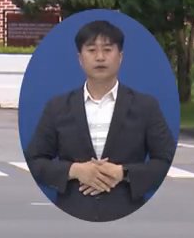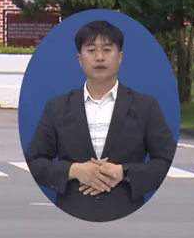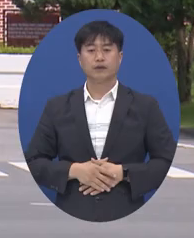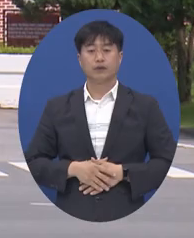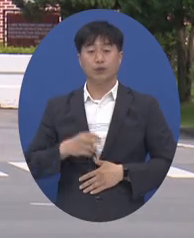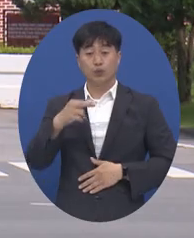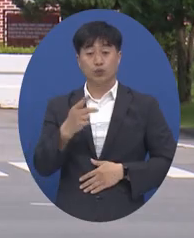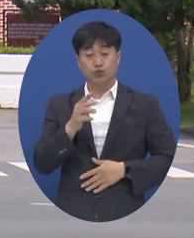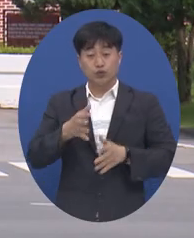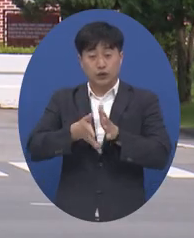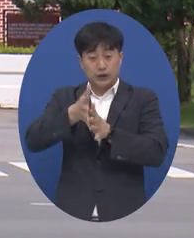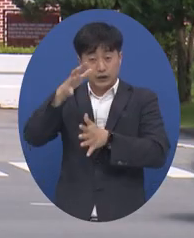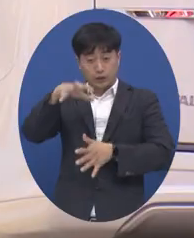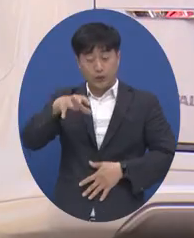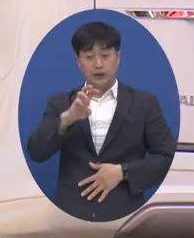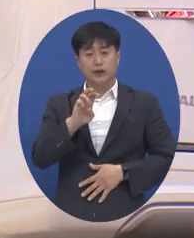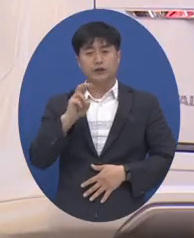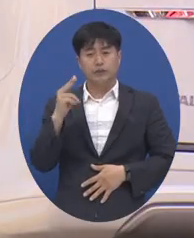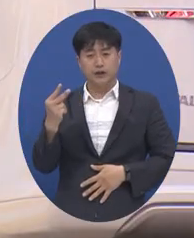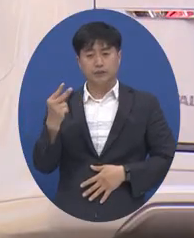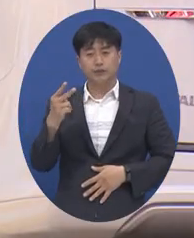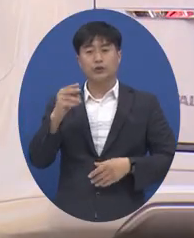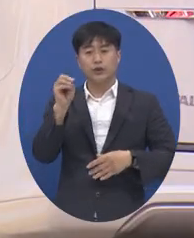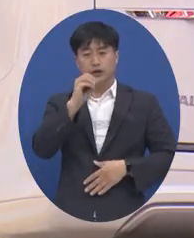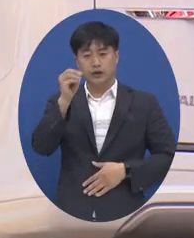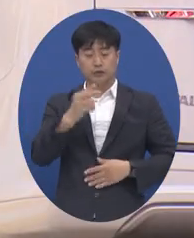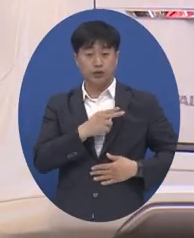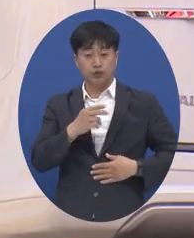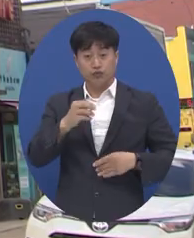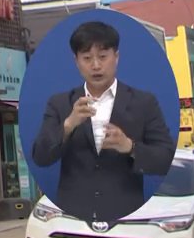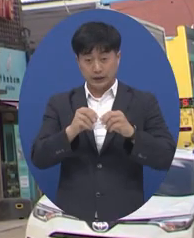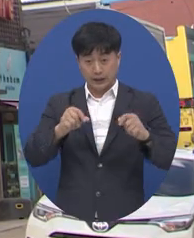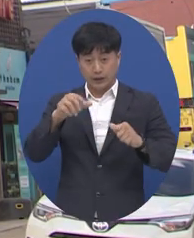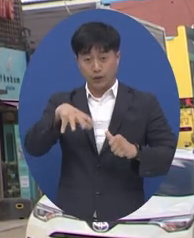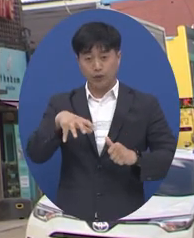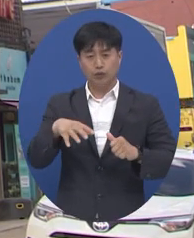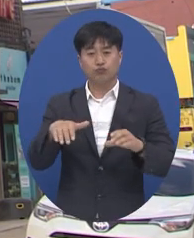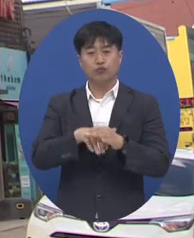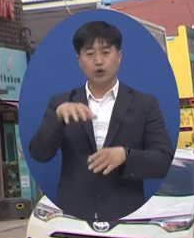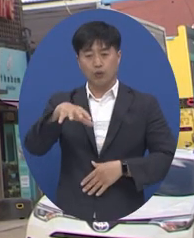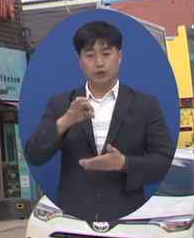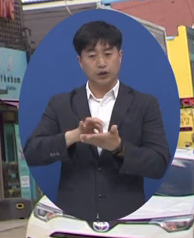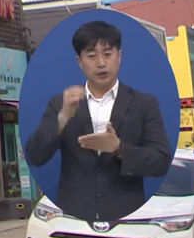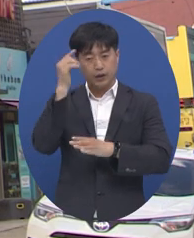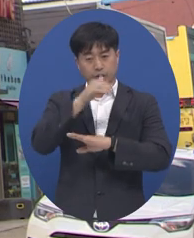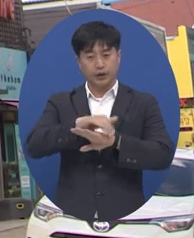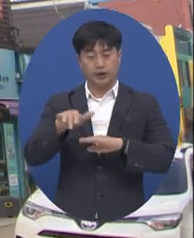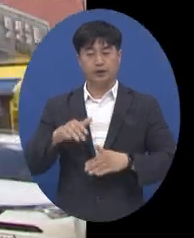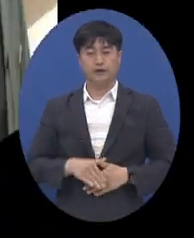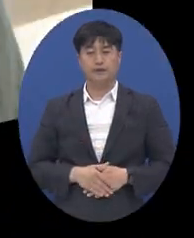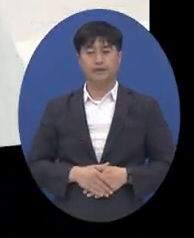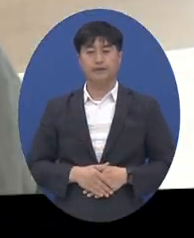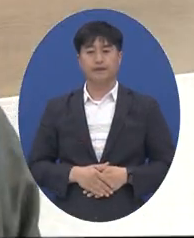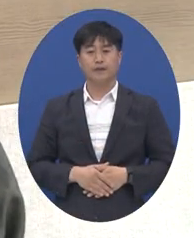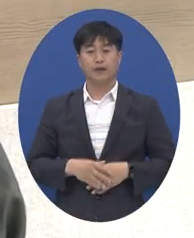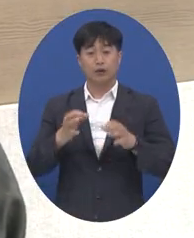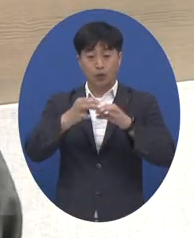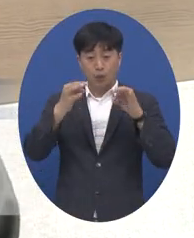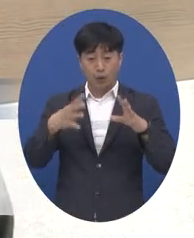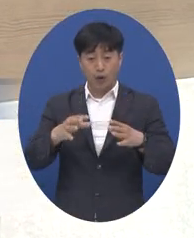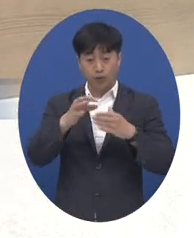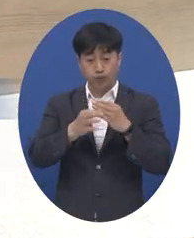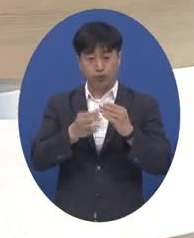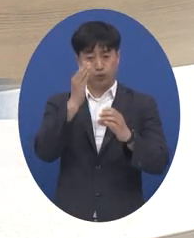또 동두천시 의사 12% 를 차지하는 미군 0 여지를 문화공간으로 활용할 계획입니다 그동안